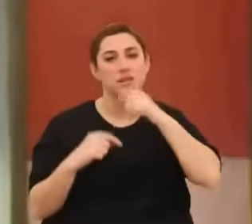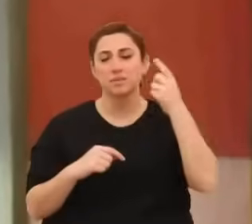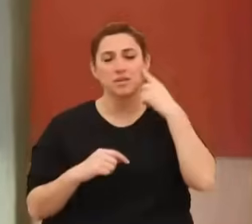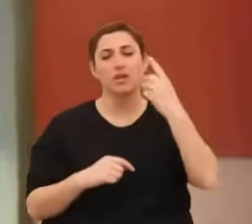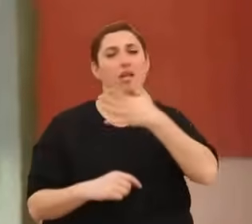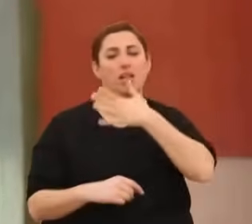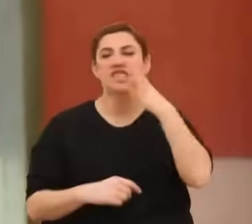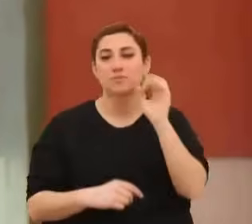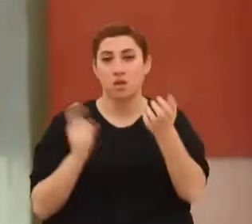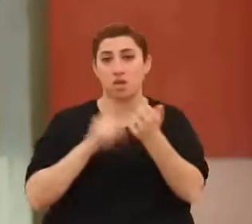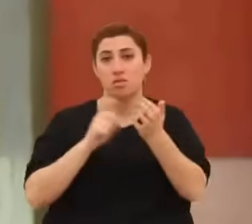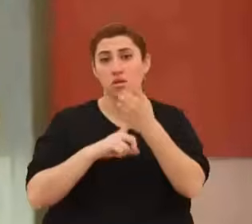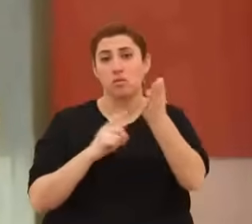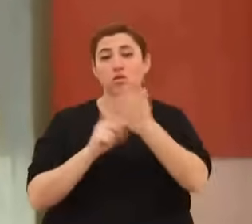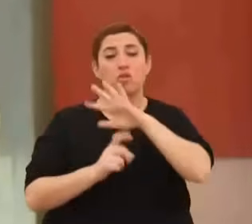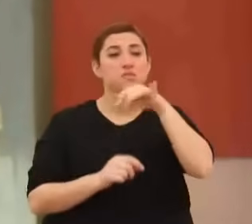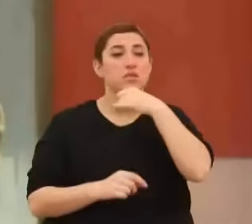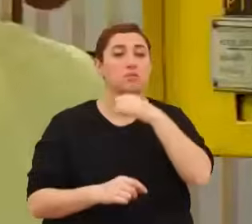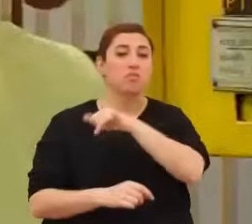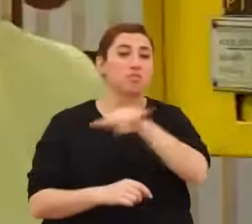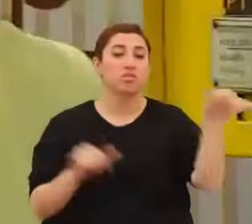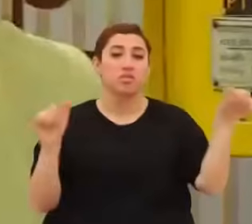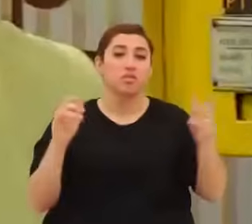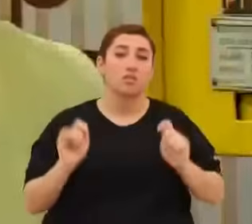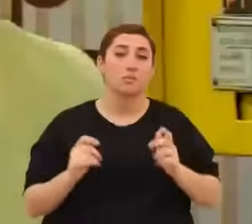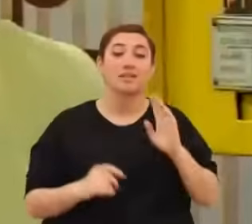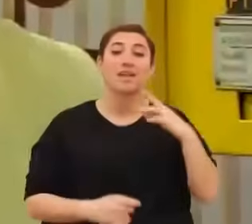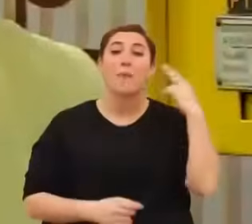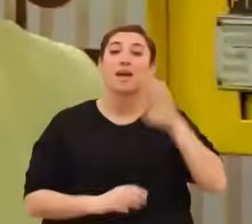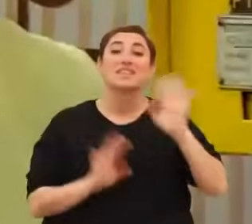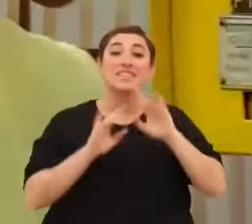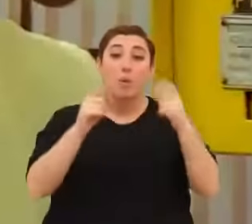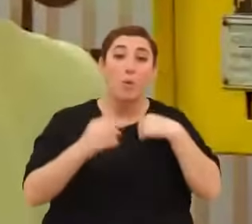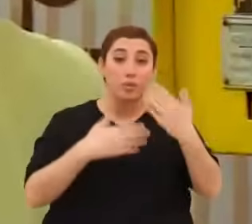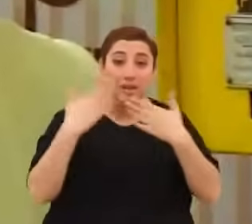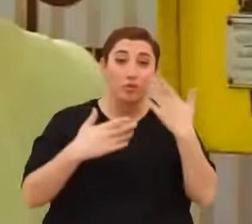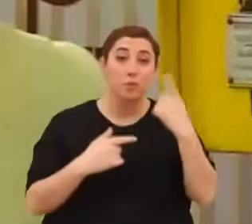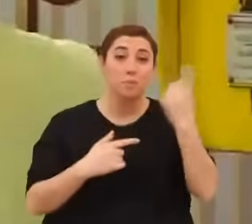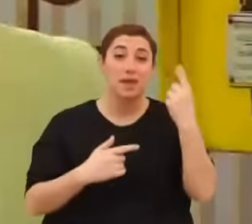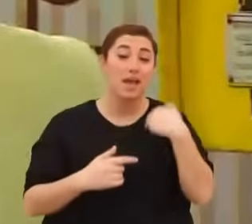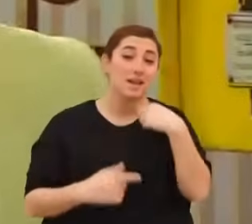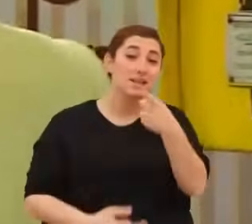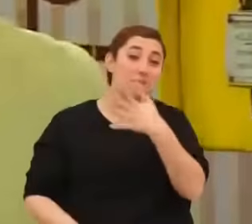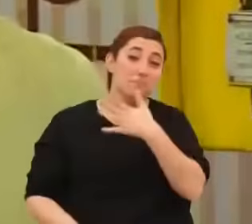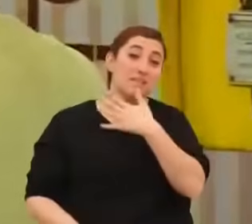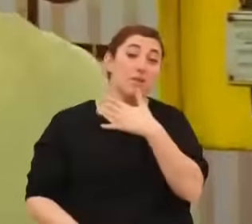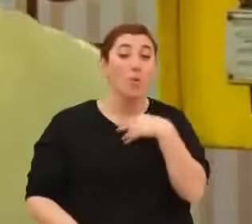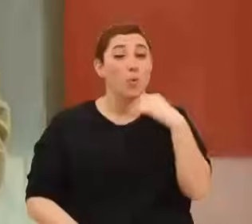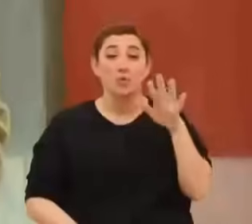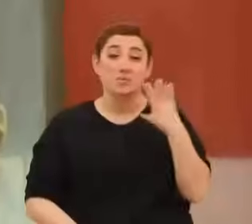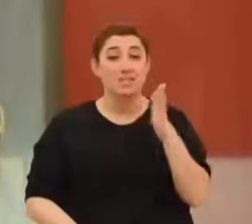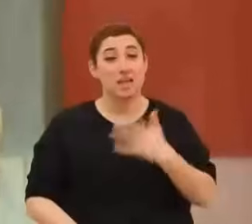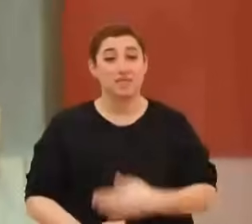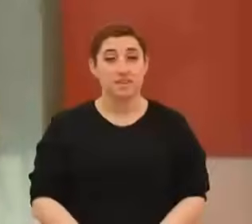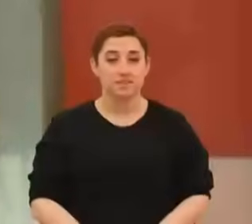seversen ya? Tavuk bu. Bütün tavuklar birbirine benzer. Ya tamam da yabancı gelmiyor bana. Onu demek istedim. Bir yerden tanıyor gibiyim